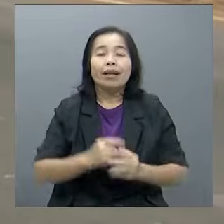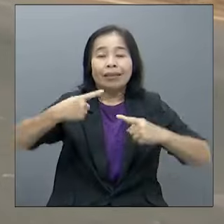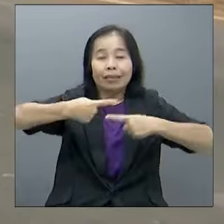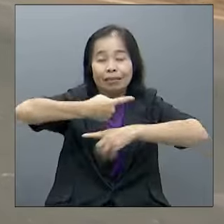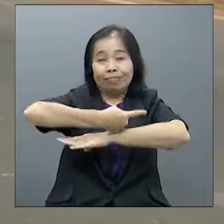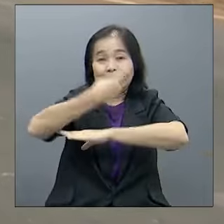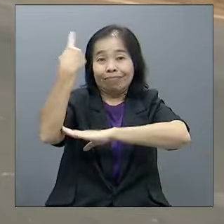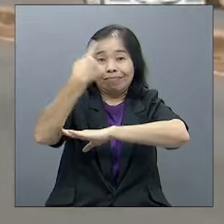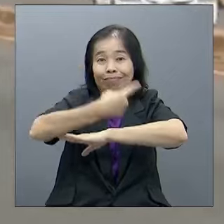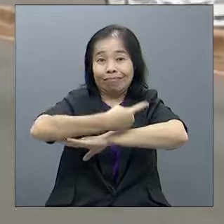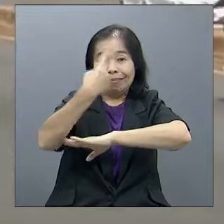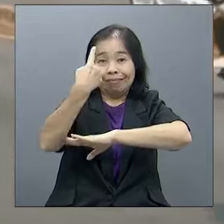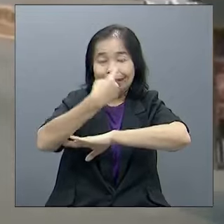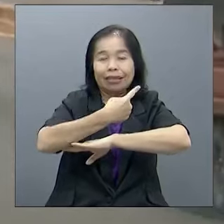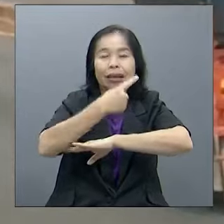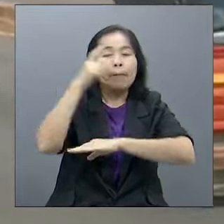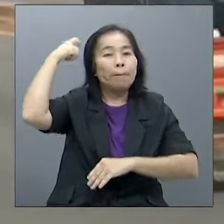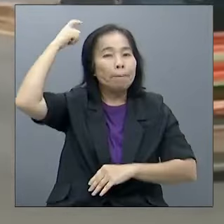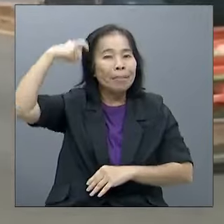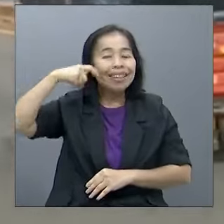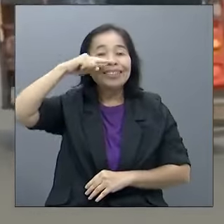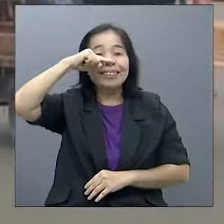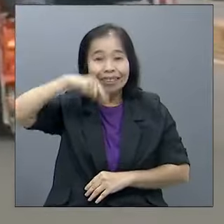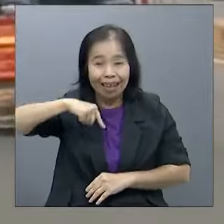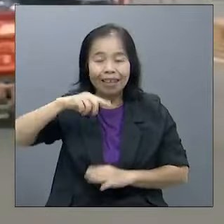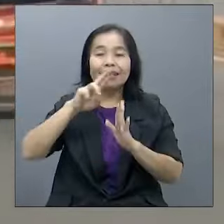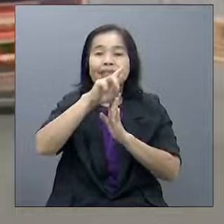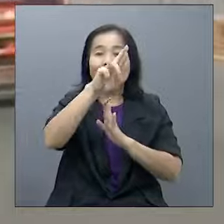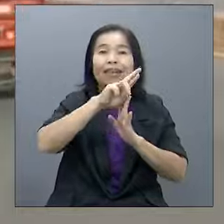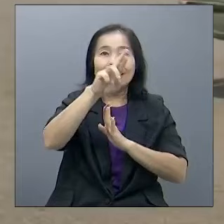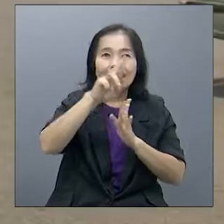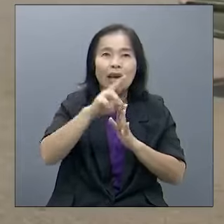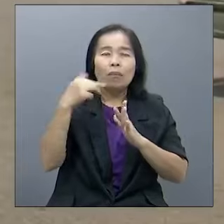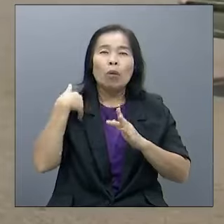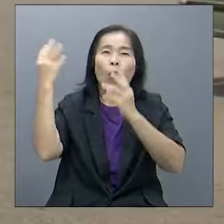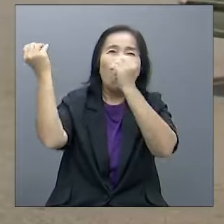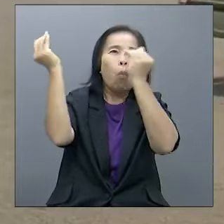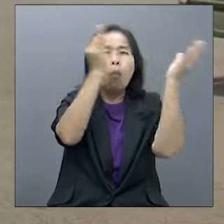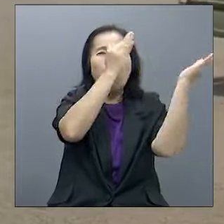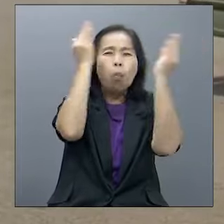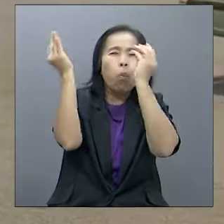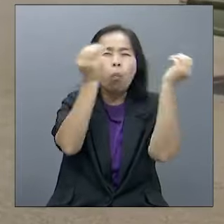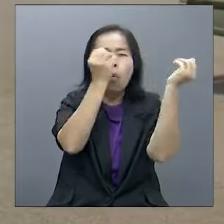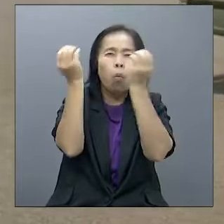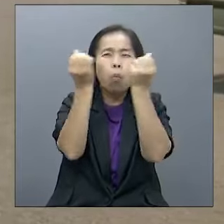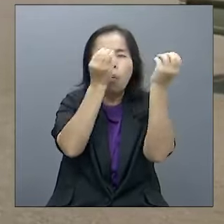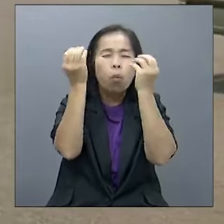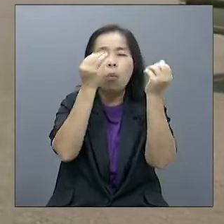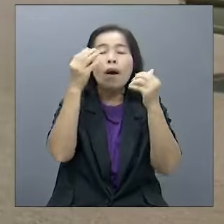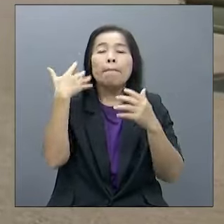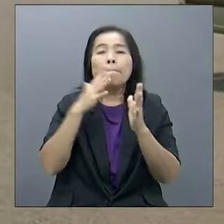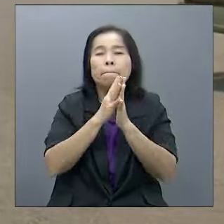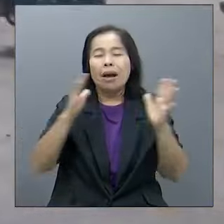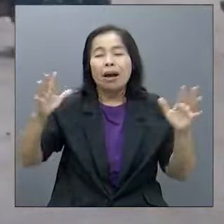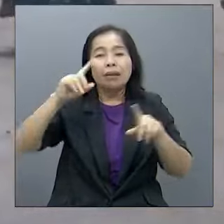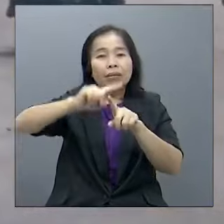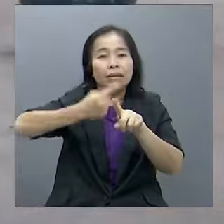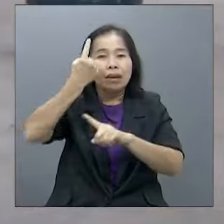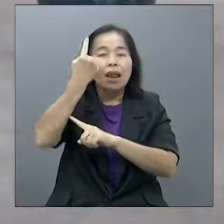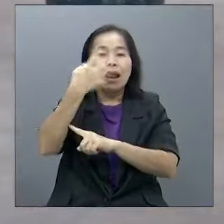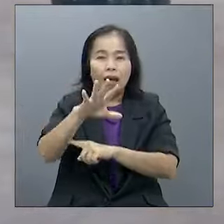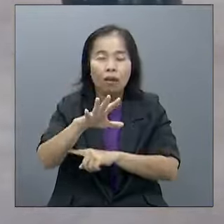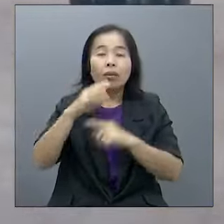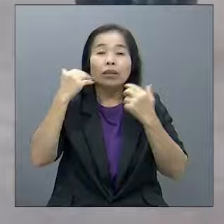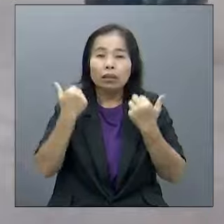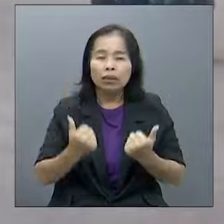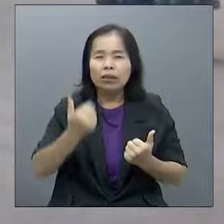มาที่อำเภอแม่สายจังหวัดเชียงรายังคงปกคลุมไปด้วยฝุ่นควันมานานกว่า 1เดือนแล้วนะครับแม้ว่าในพื้นที่